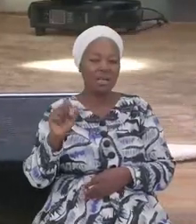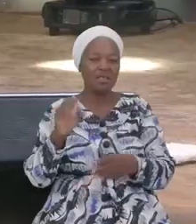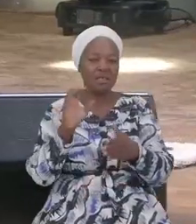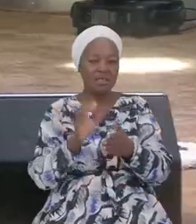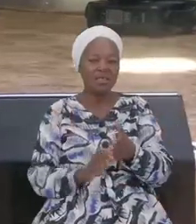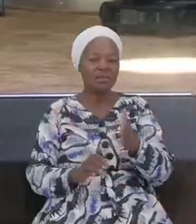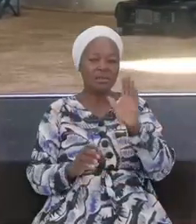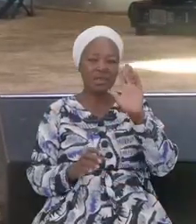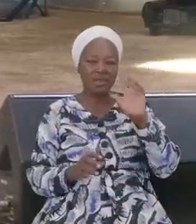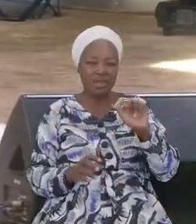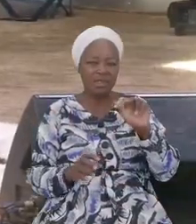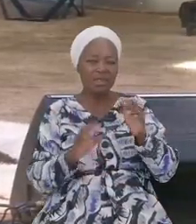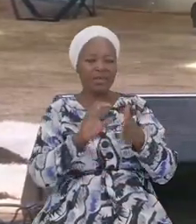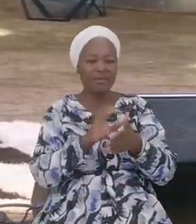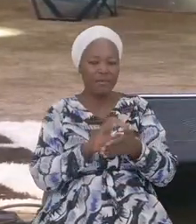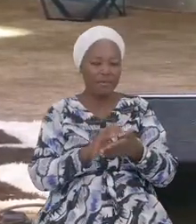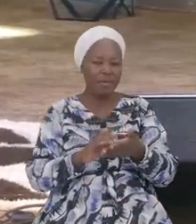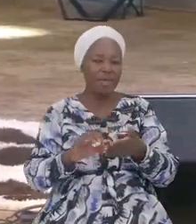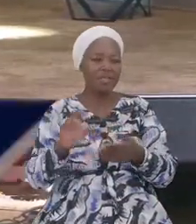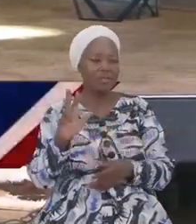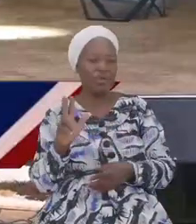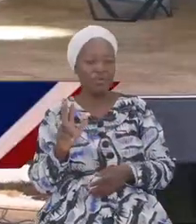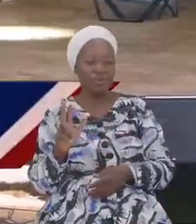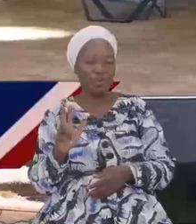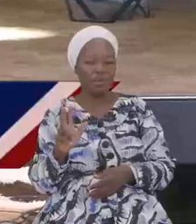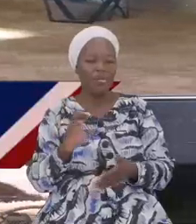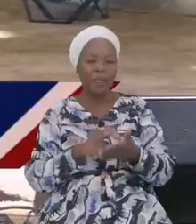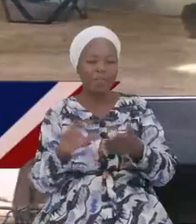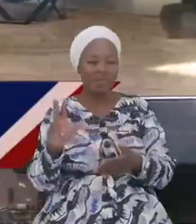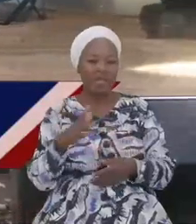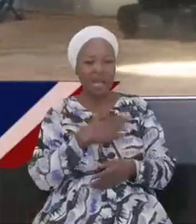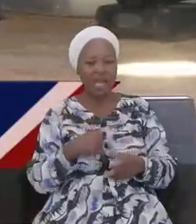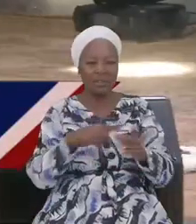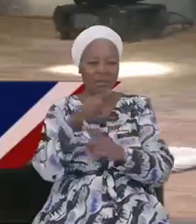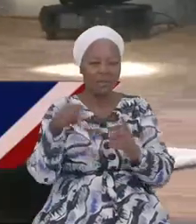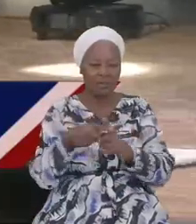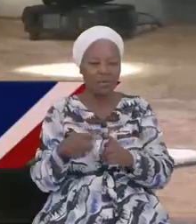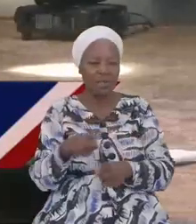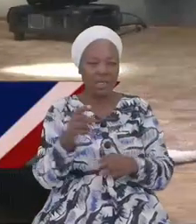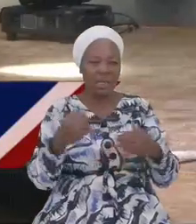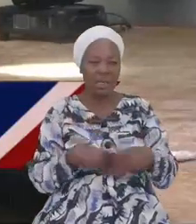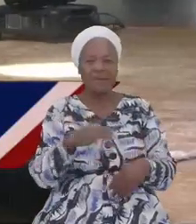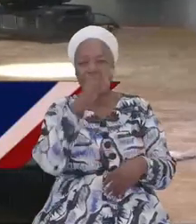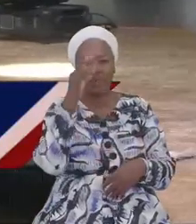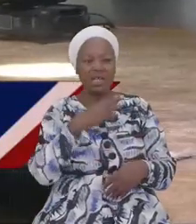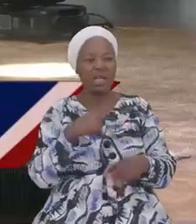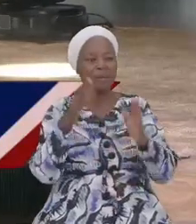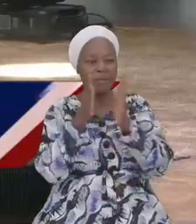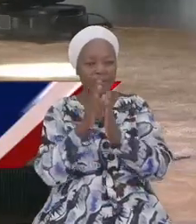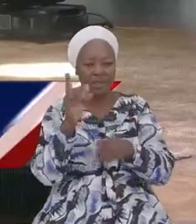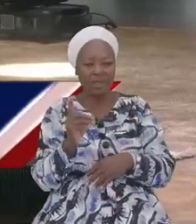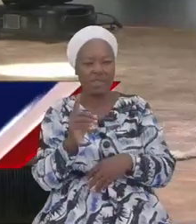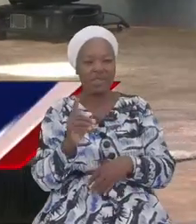Nous considérons le verset 3, acte 13, verset 3. Alors, après avoir jeûné et